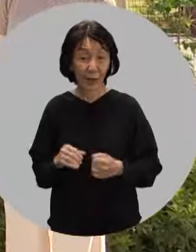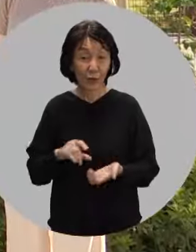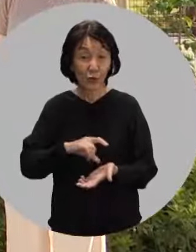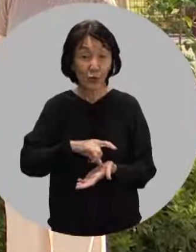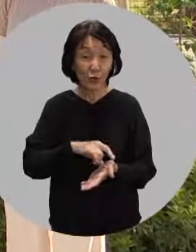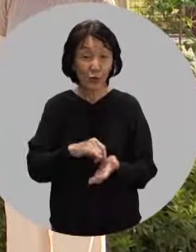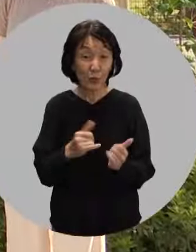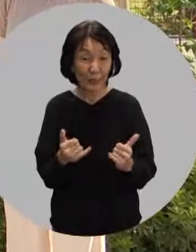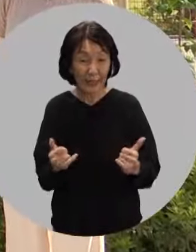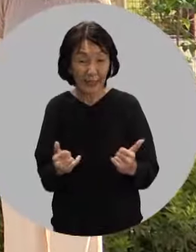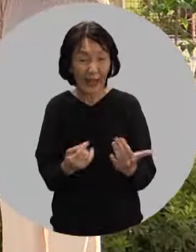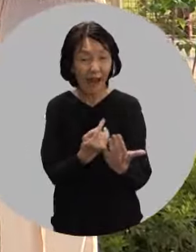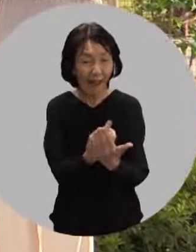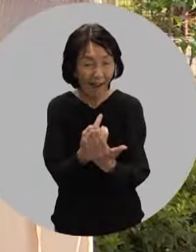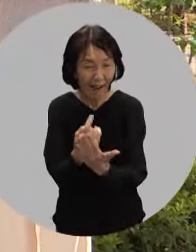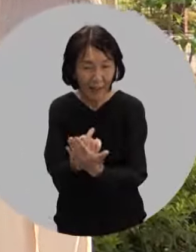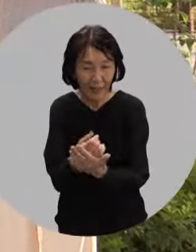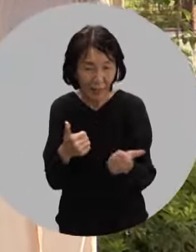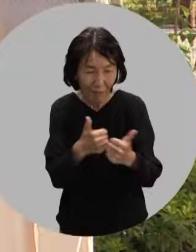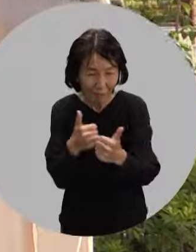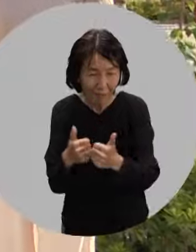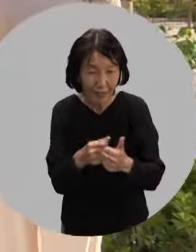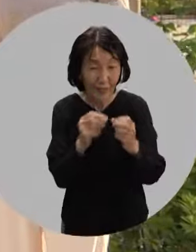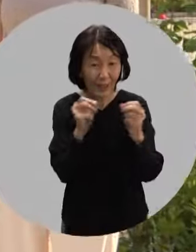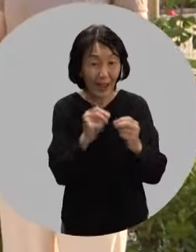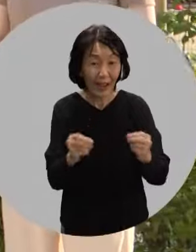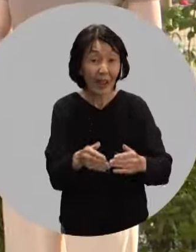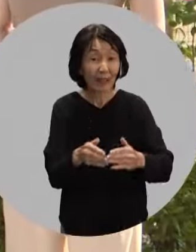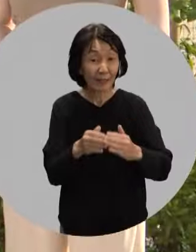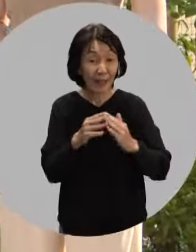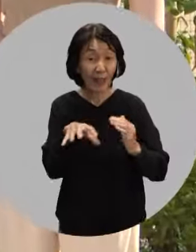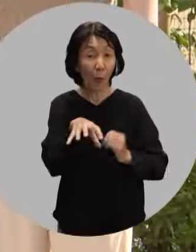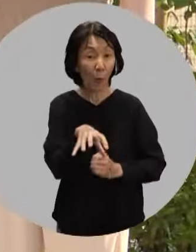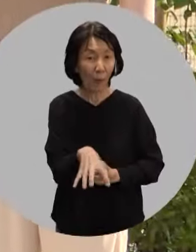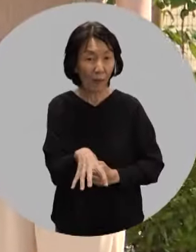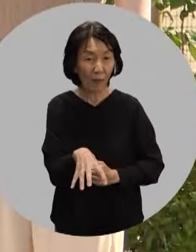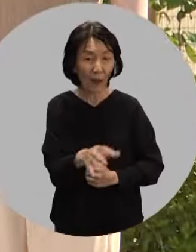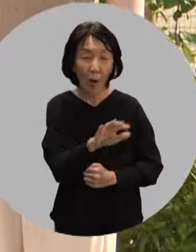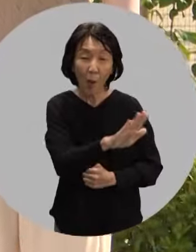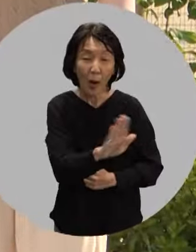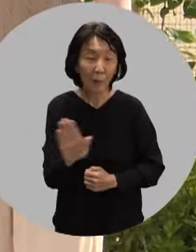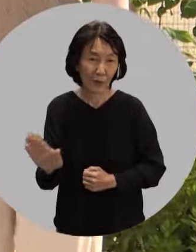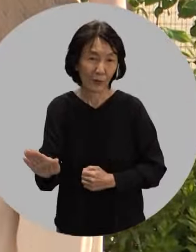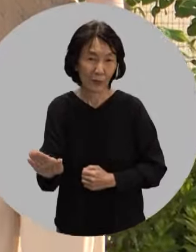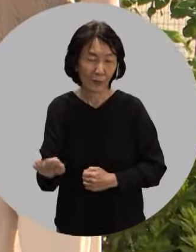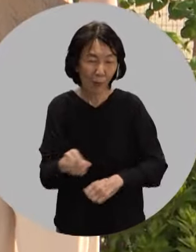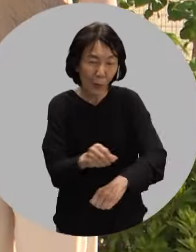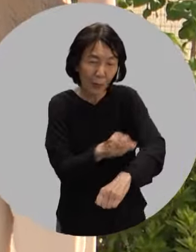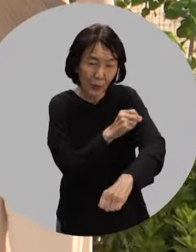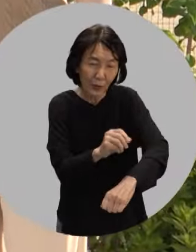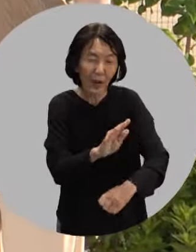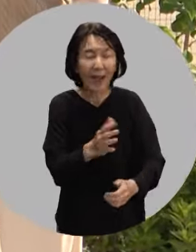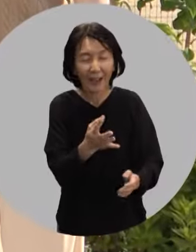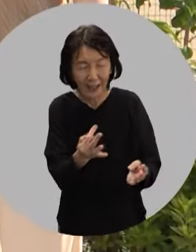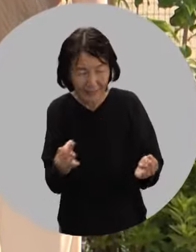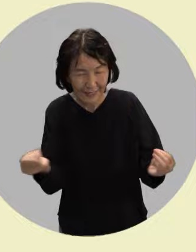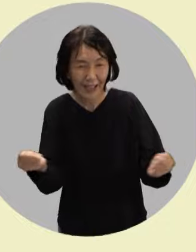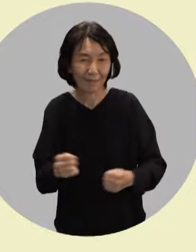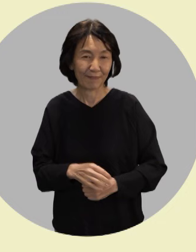このような住民参加のプロセスを経て誕生した公園は他にもあり、それぞれが個性にあふれています。